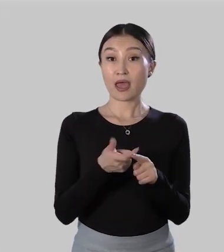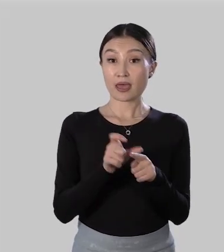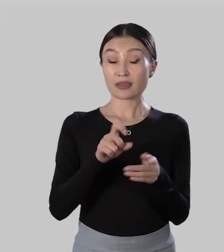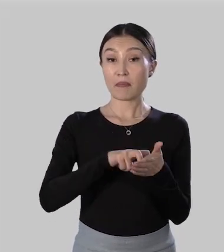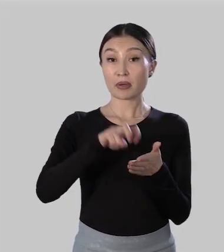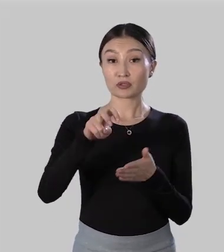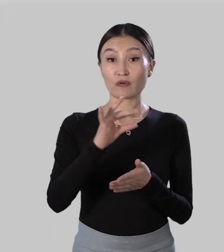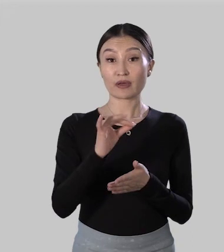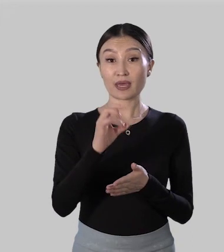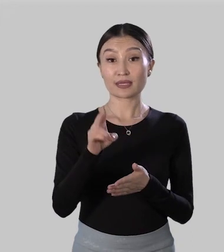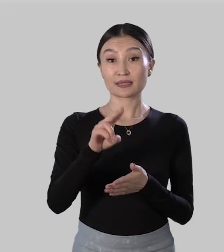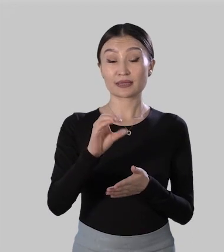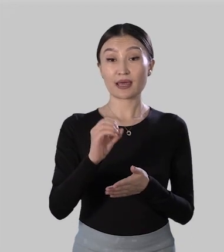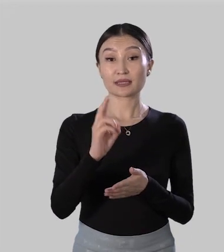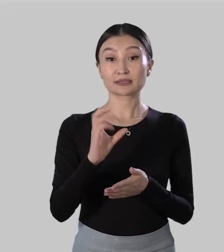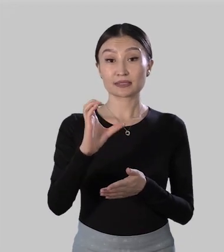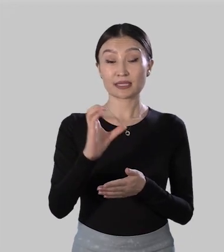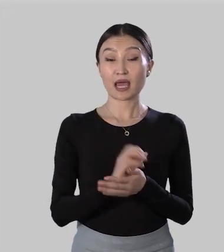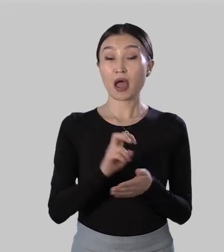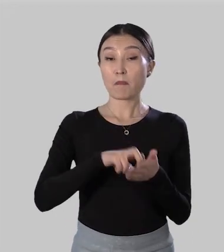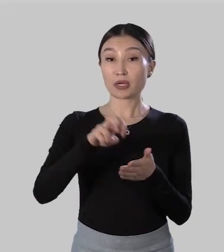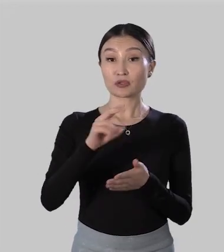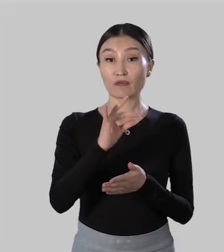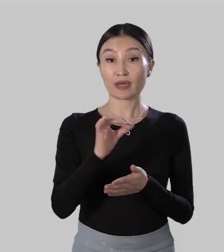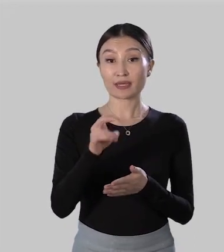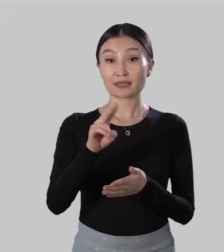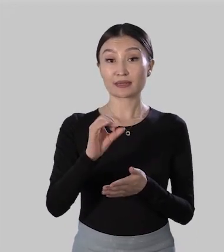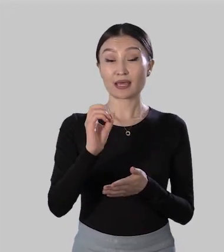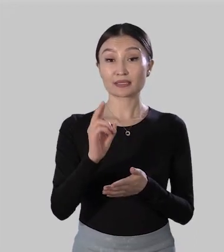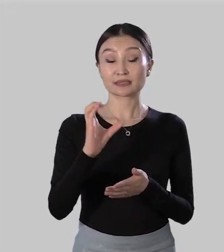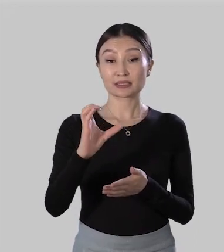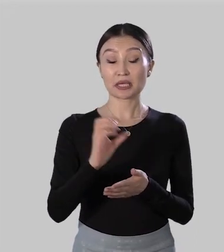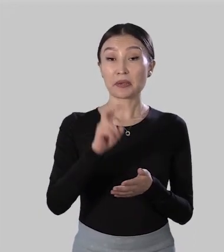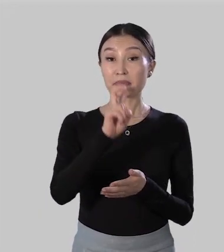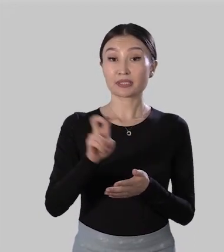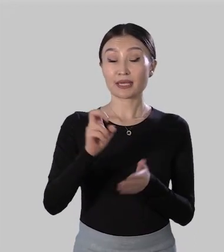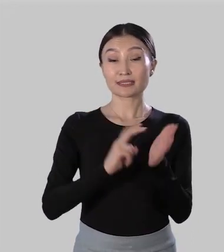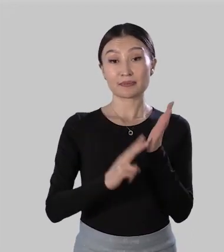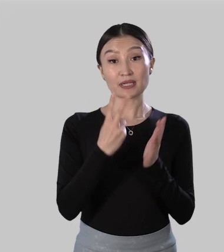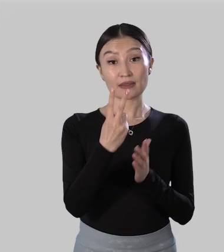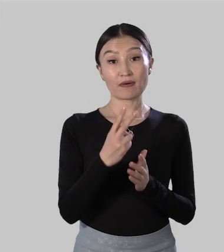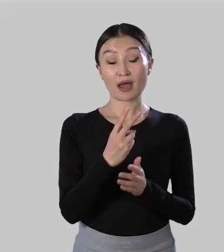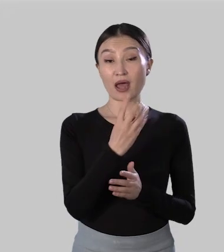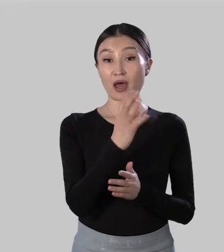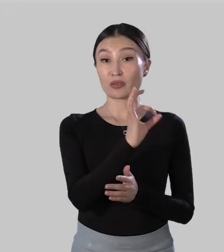Это почтовый индекс. Почтовый индекс Бишкека